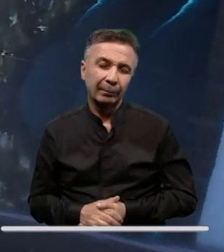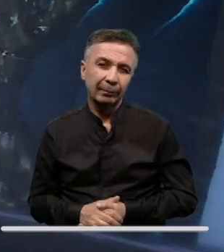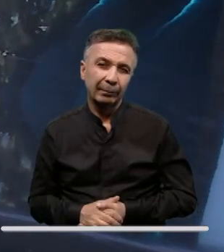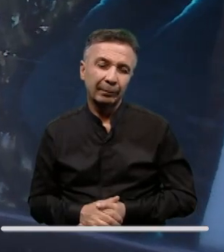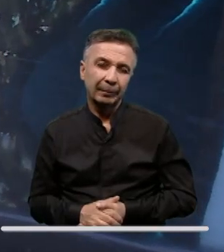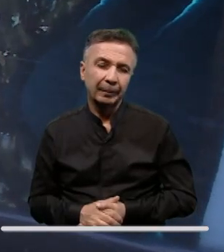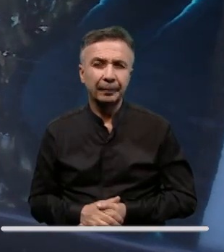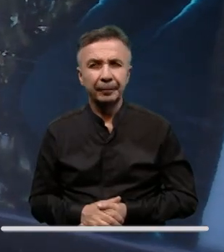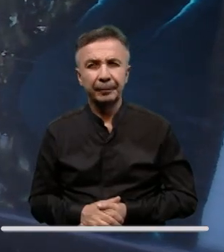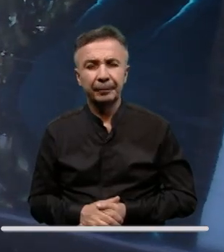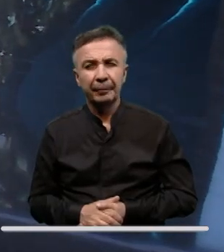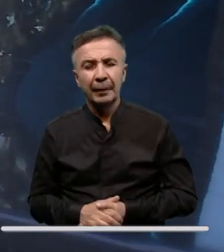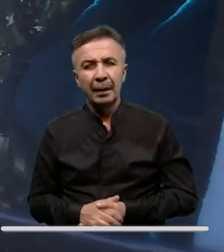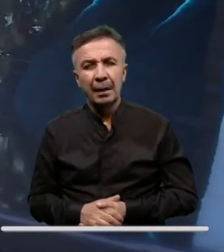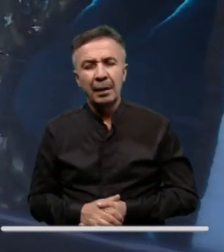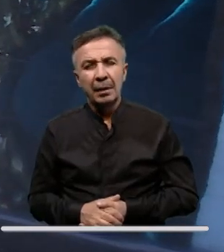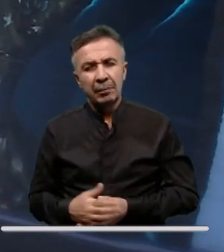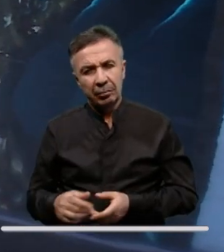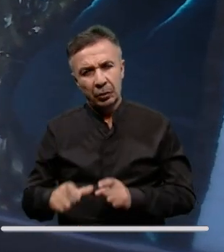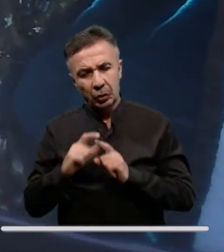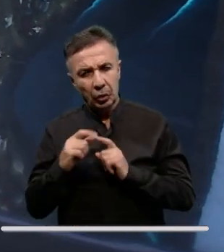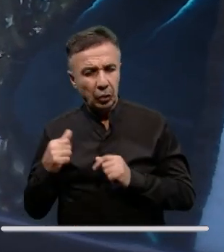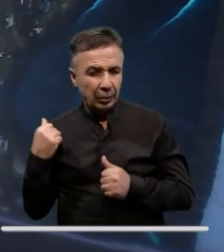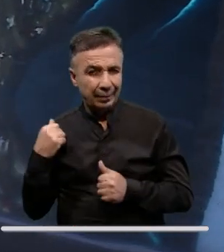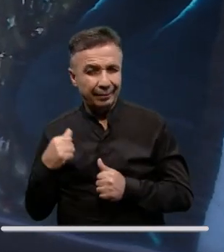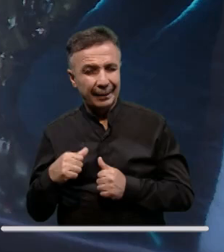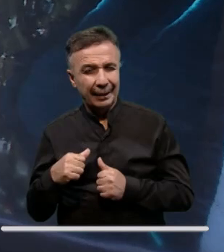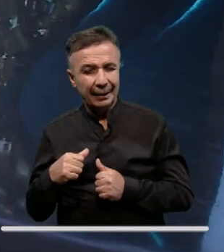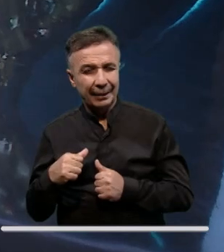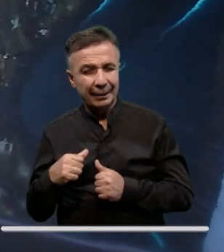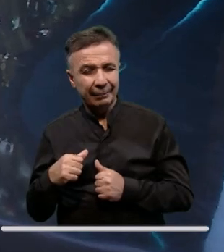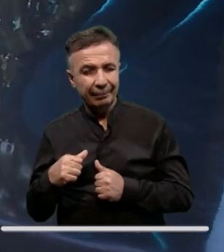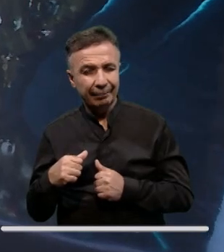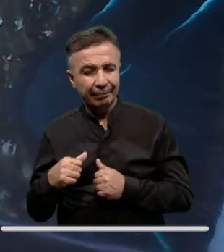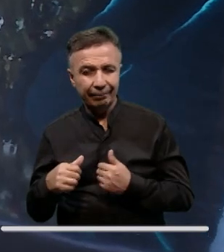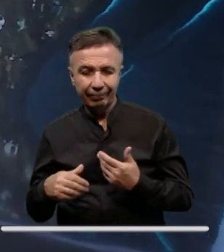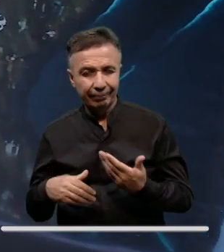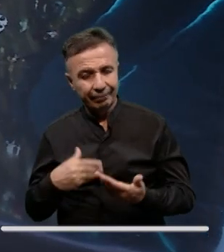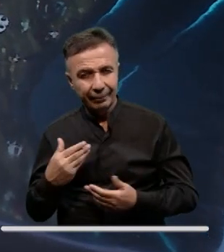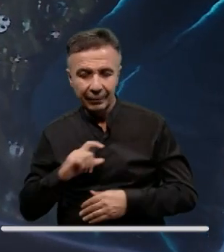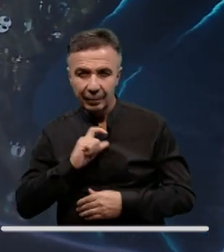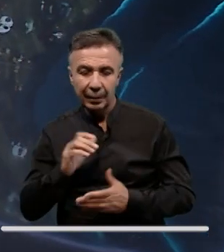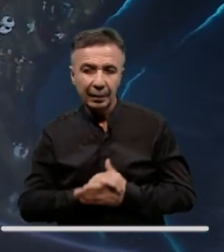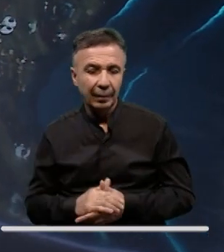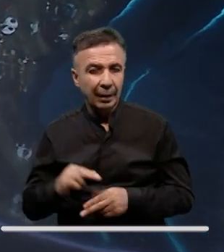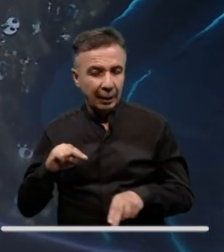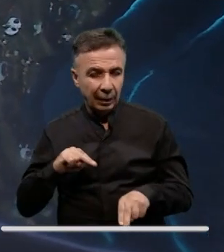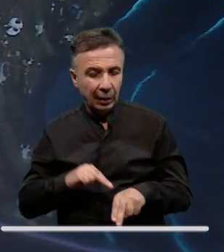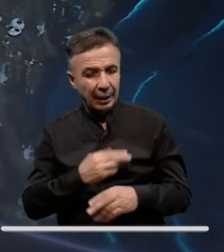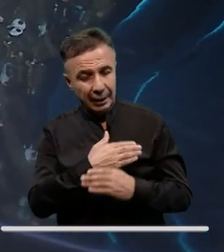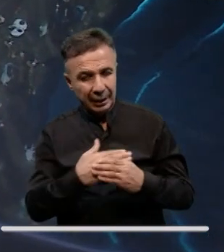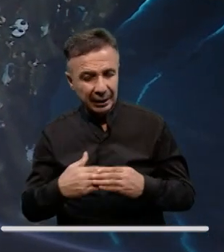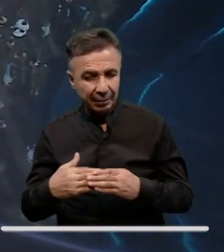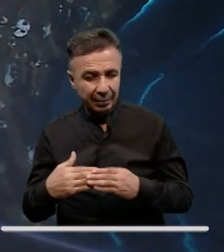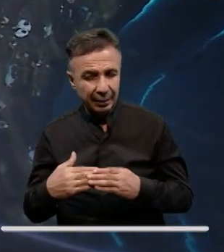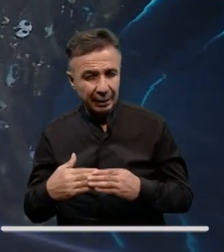izleyicilerimizin soruyu Biraz daha çeşitlendirmesi bu konuyu biraz daha açmamız gerektirdiğini hatırlattı bana hocam ev kredi kartının tek çekimiyle